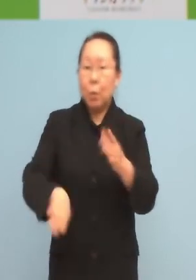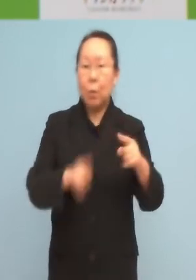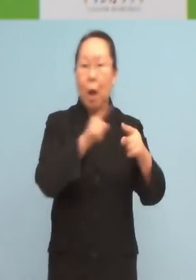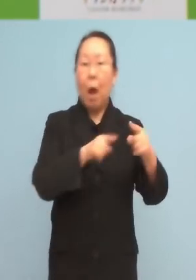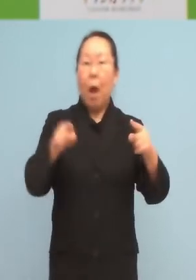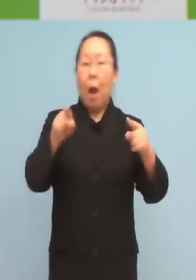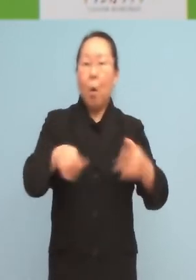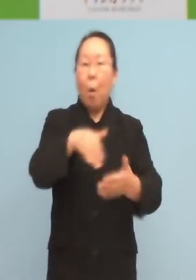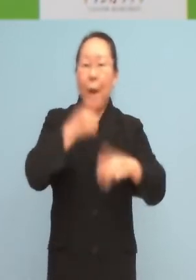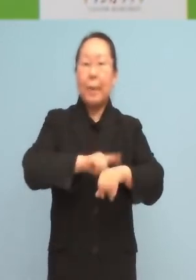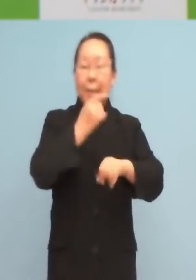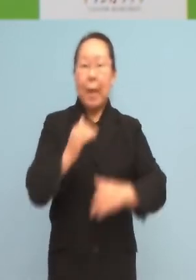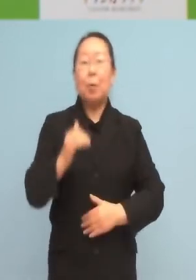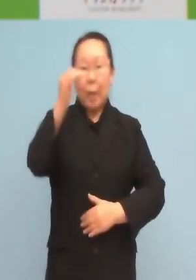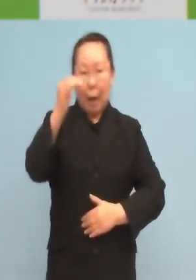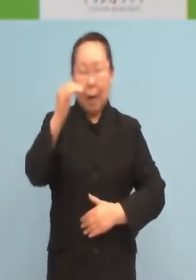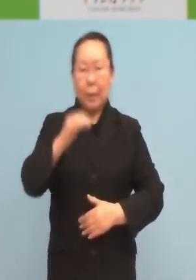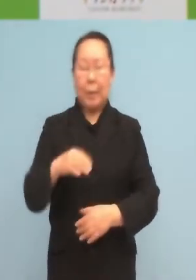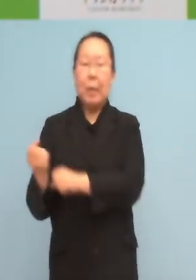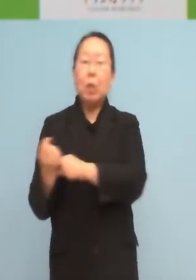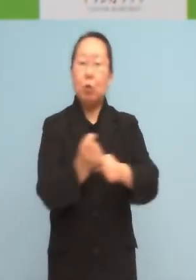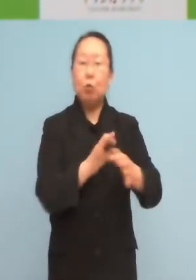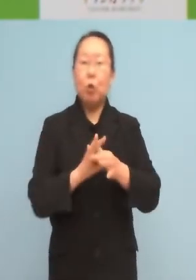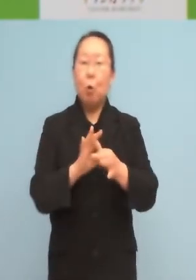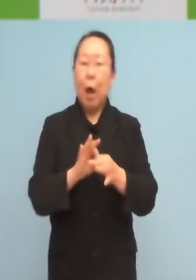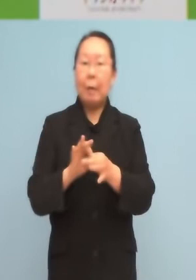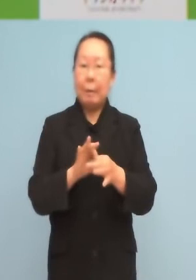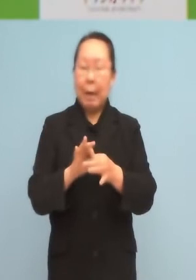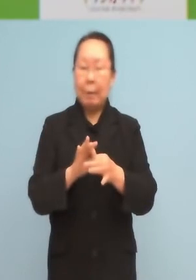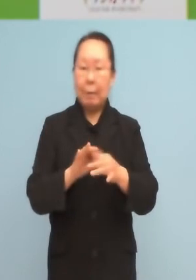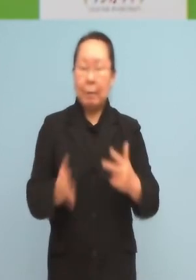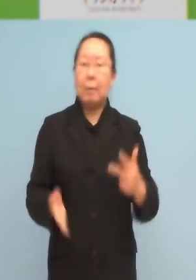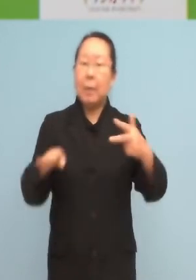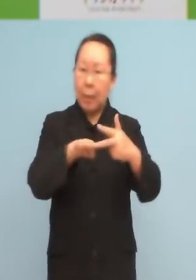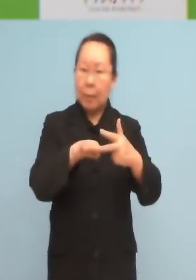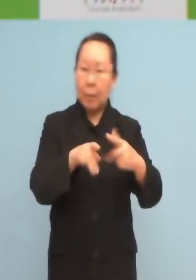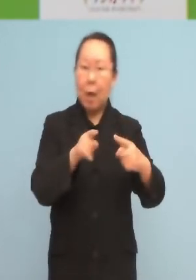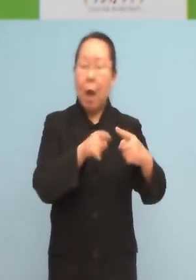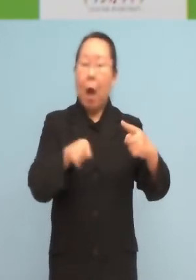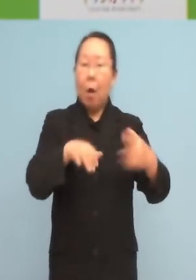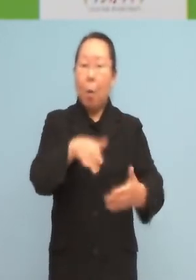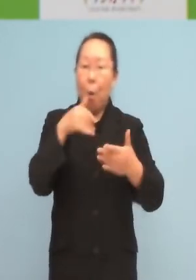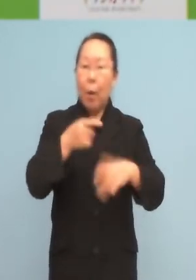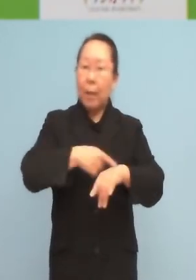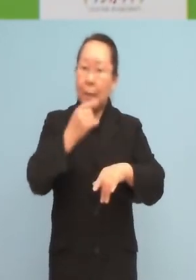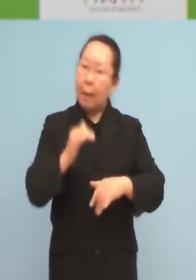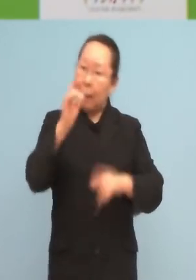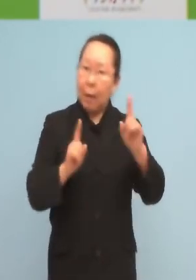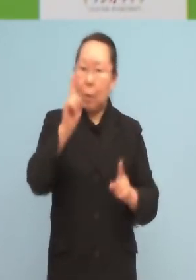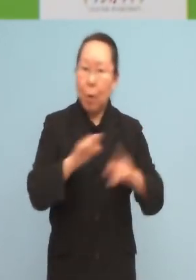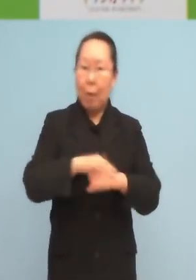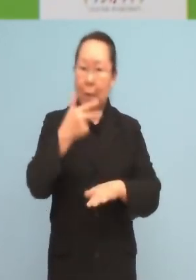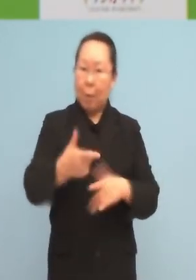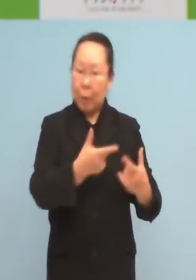高い球場関連施設、まあ、公益性が高いかどうかっていう判断も札幌市さんとしっかりしていかなければならない